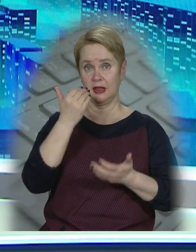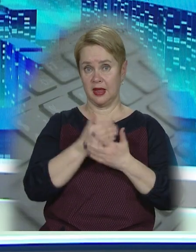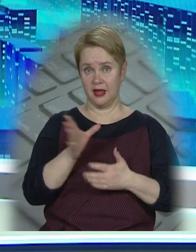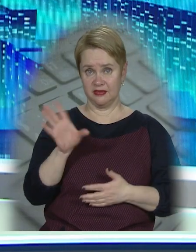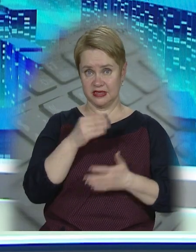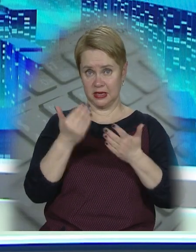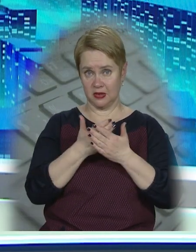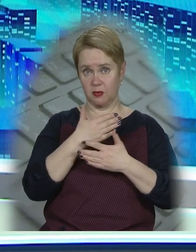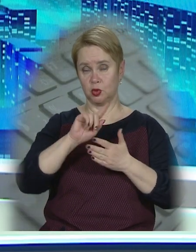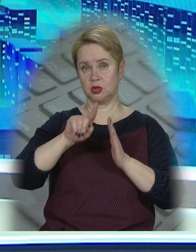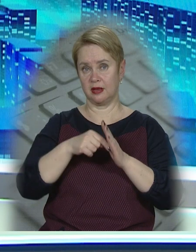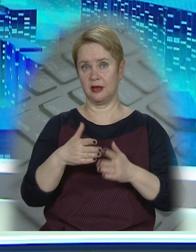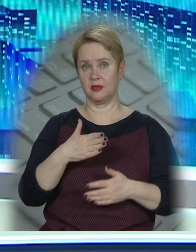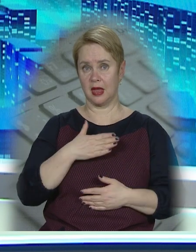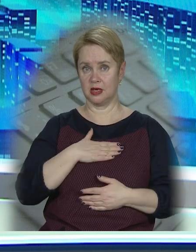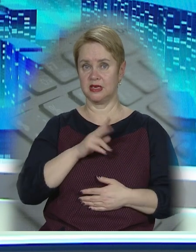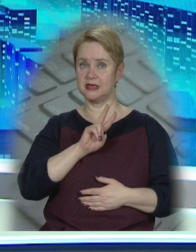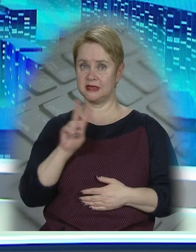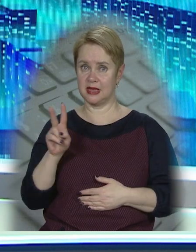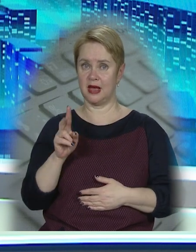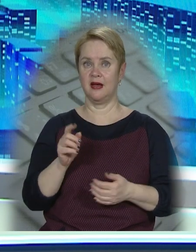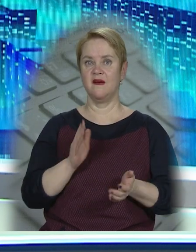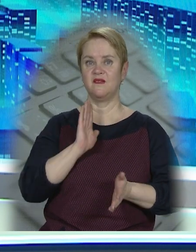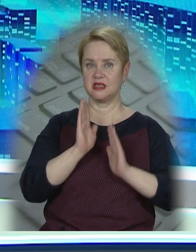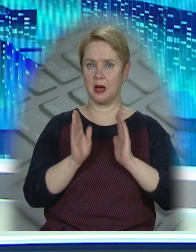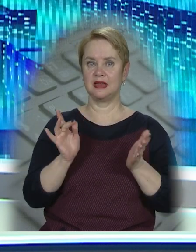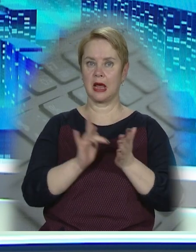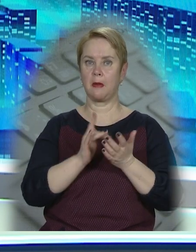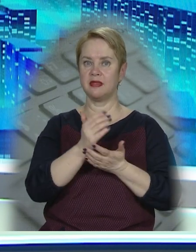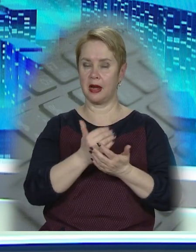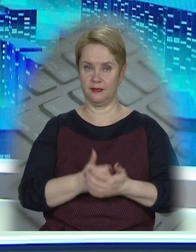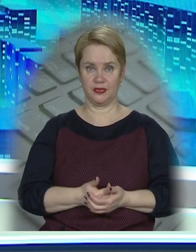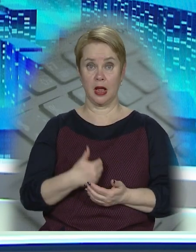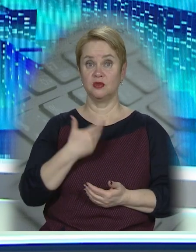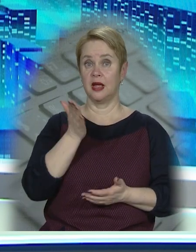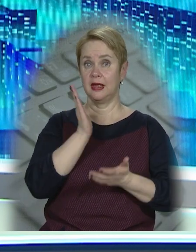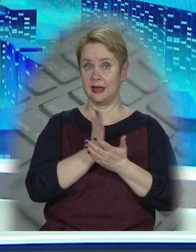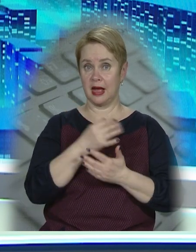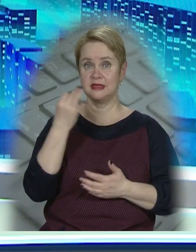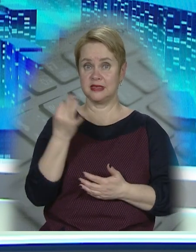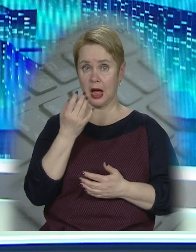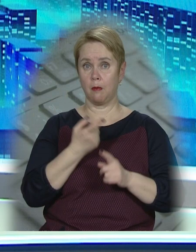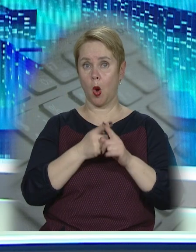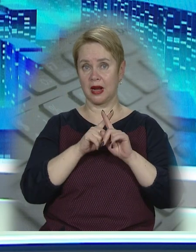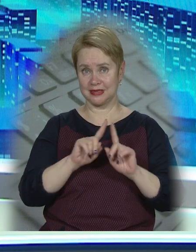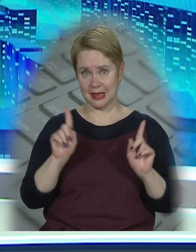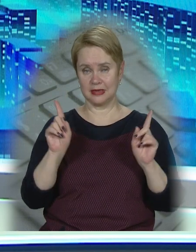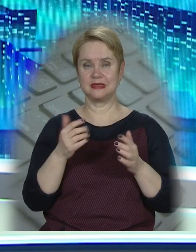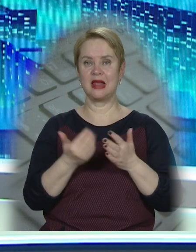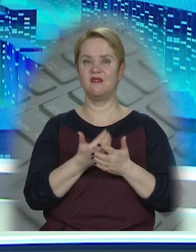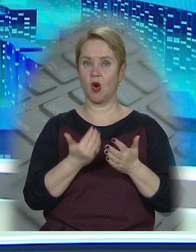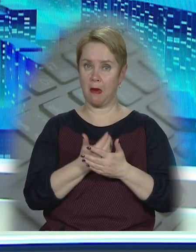Наразі це всі новини. Більше дізнавайтесь на нашому сайті, на сторінці в Фейсбук та у Телеграм-каналі. Якщо у вас є цікава або